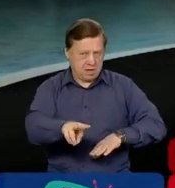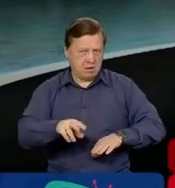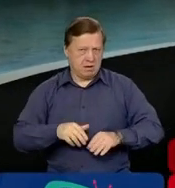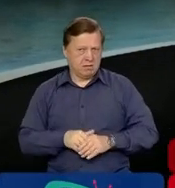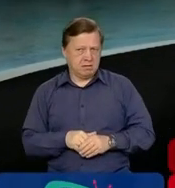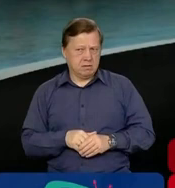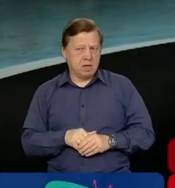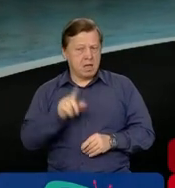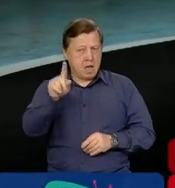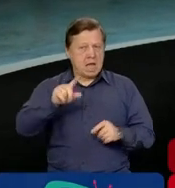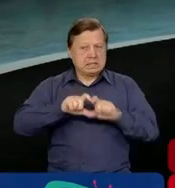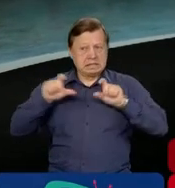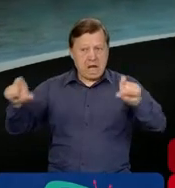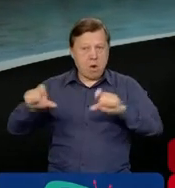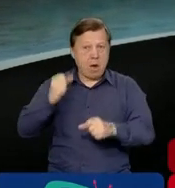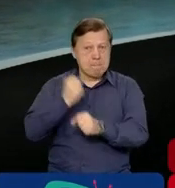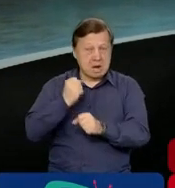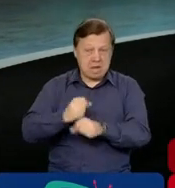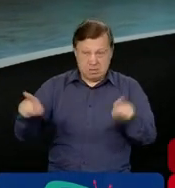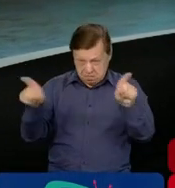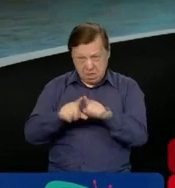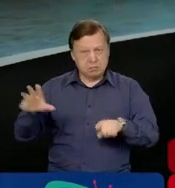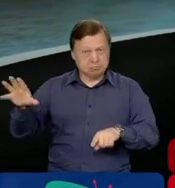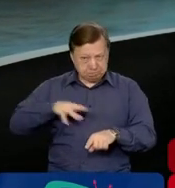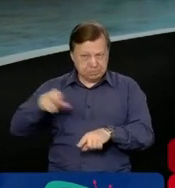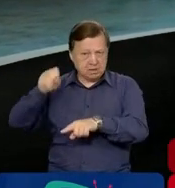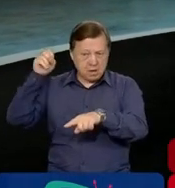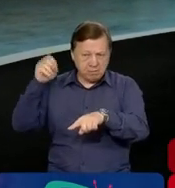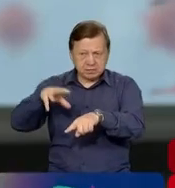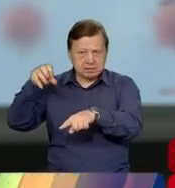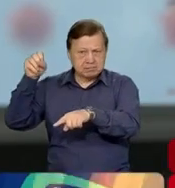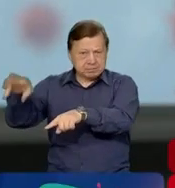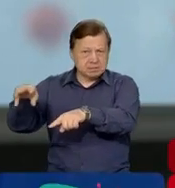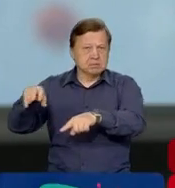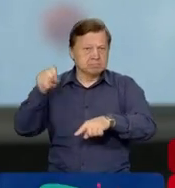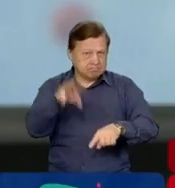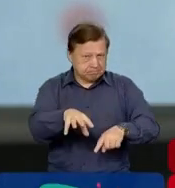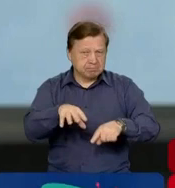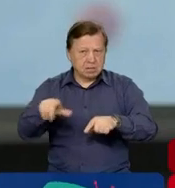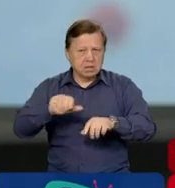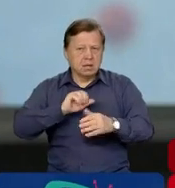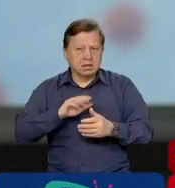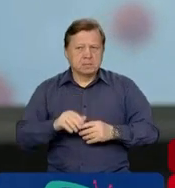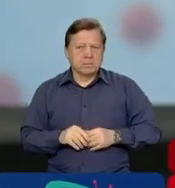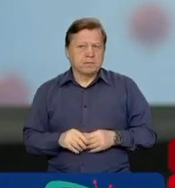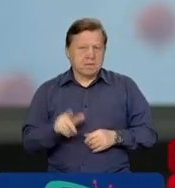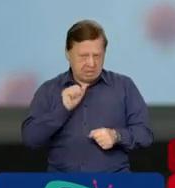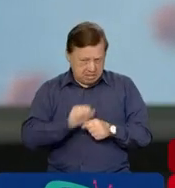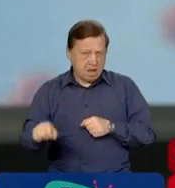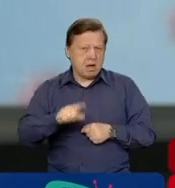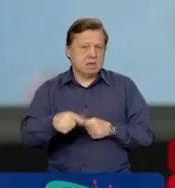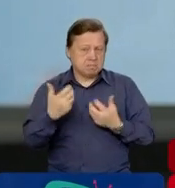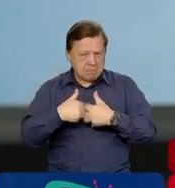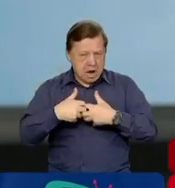też w niektórych zakładach pracy nie może być wykorzystana i słyszałem, że są takie oczywiście urządzenia, które można